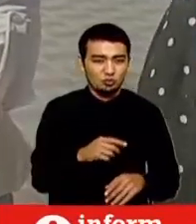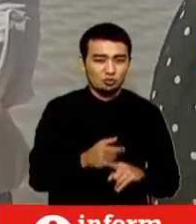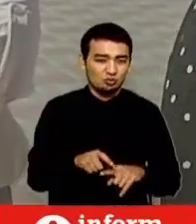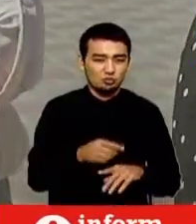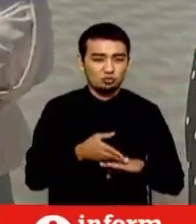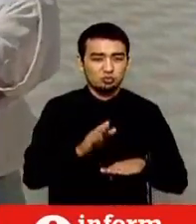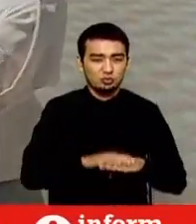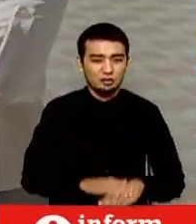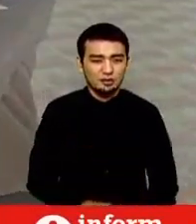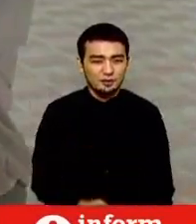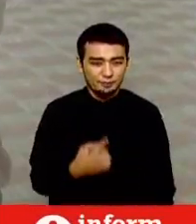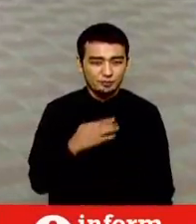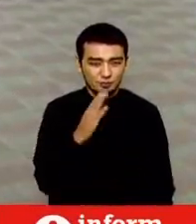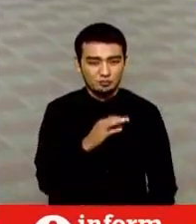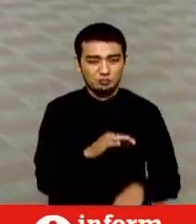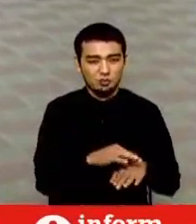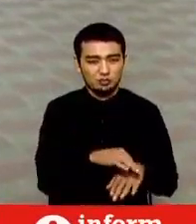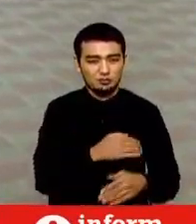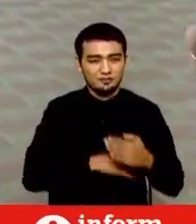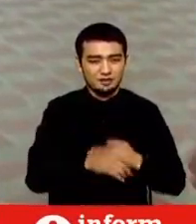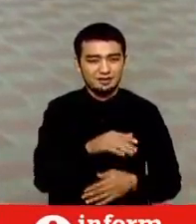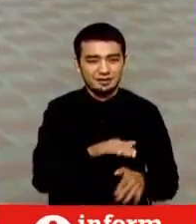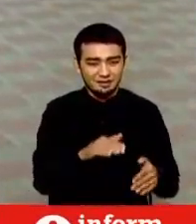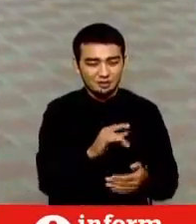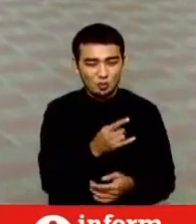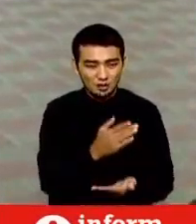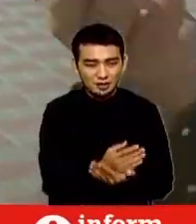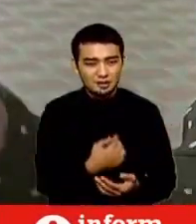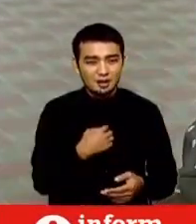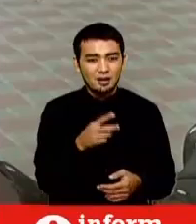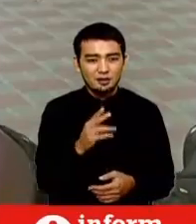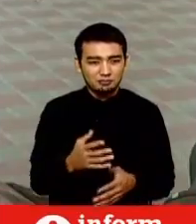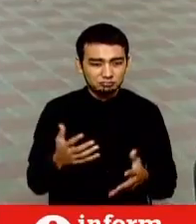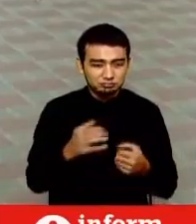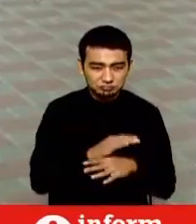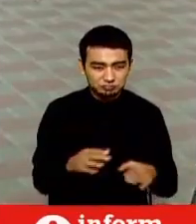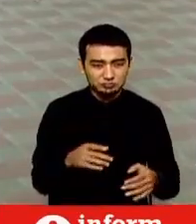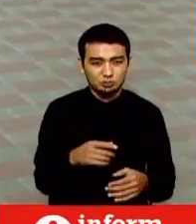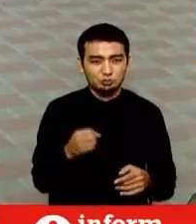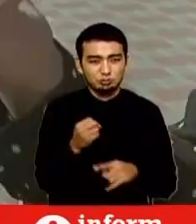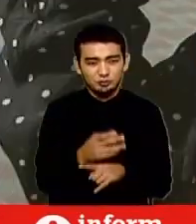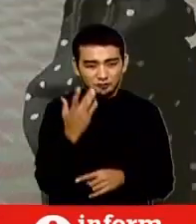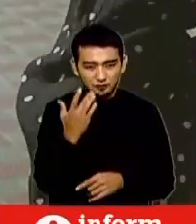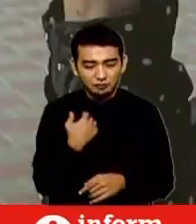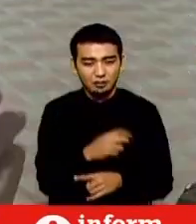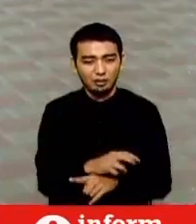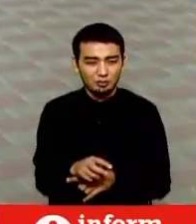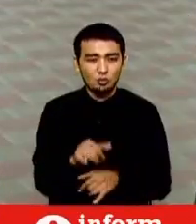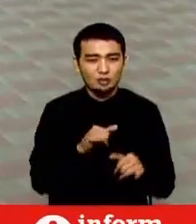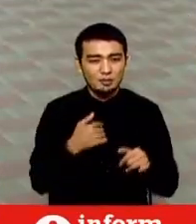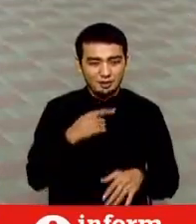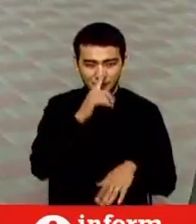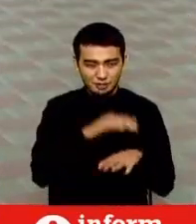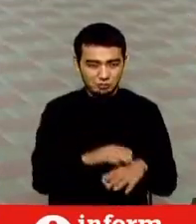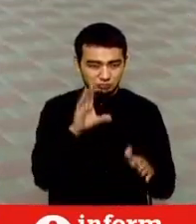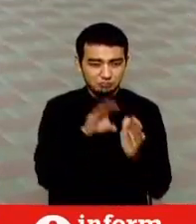Ауру бала бағып атқан анамын, я бізде деген ауру баламен квартира алмайды, квартирадан шығындар деп айтып атыр. Сонда біз қайда келеміз? Сонда акиматқа келіп қонайық